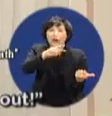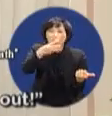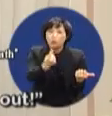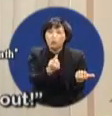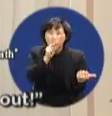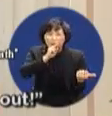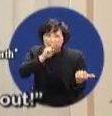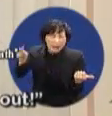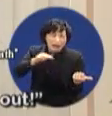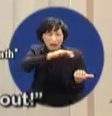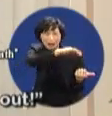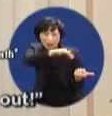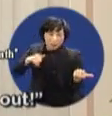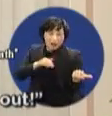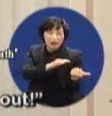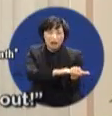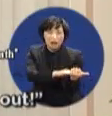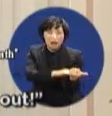나와!